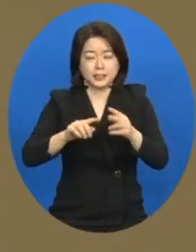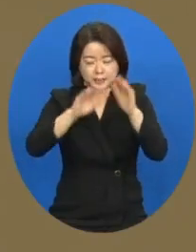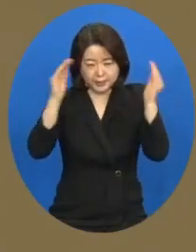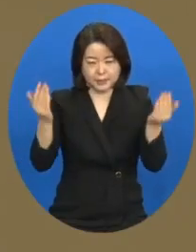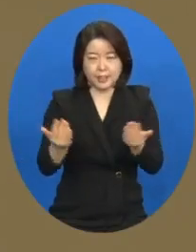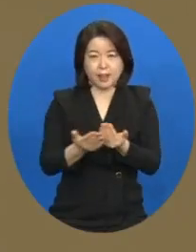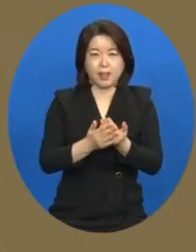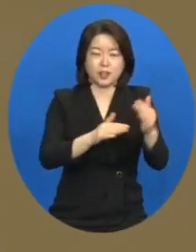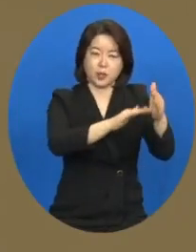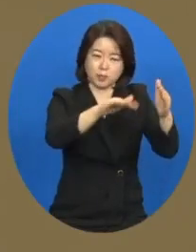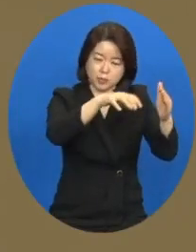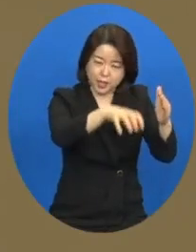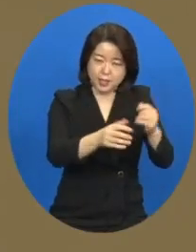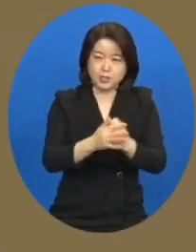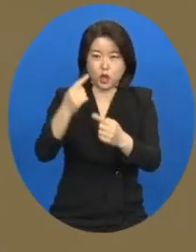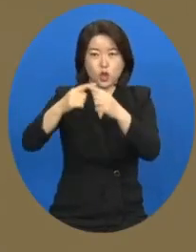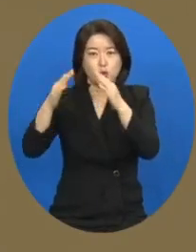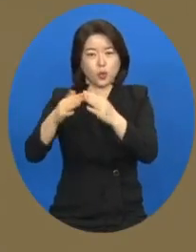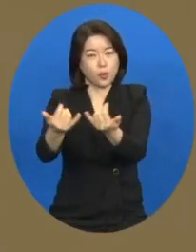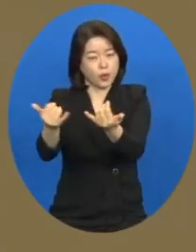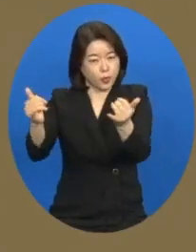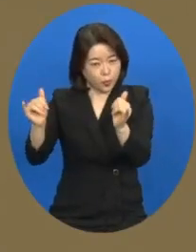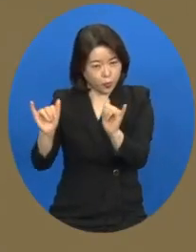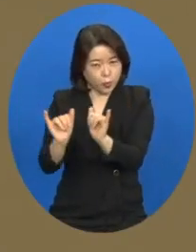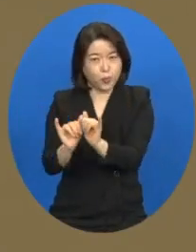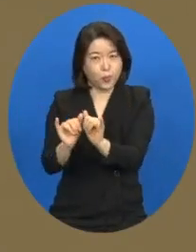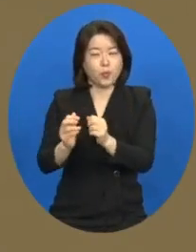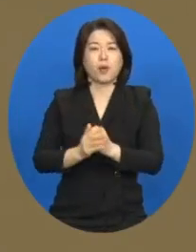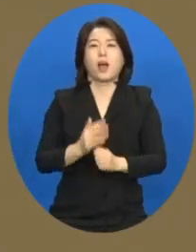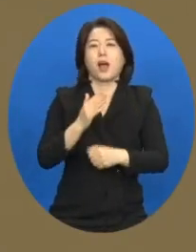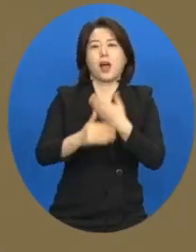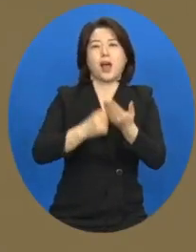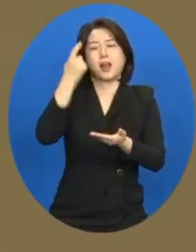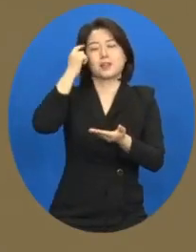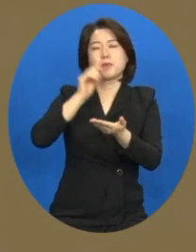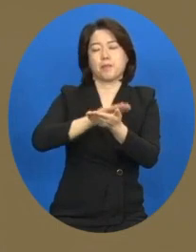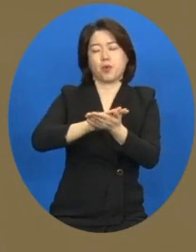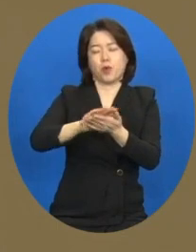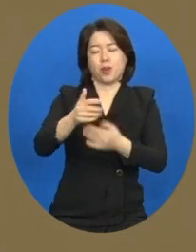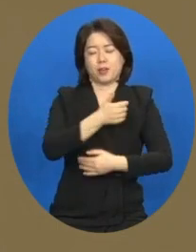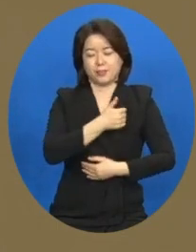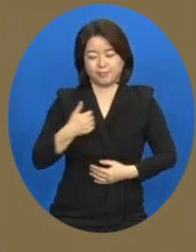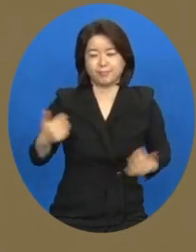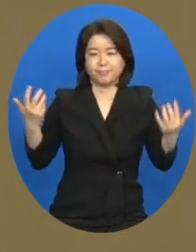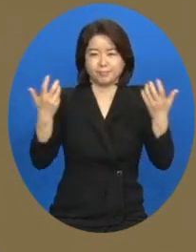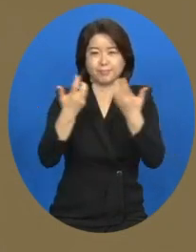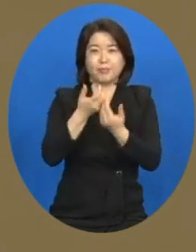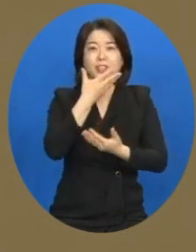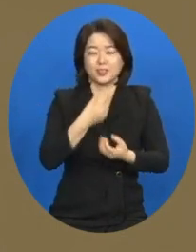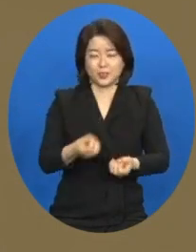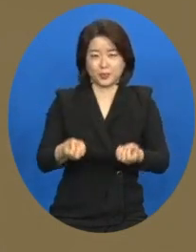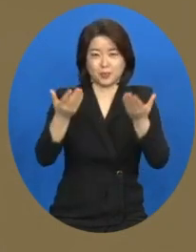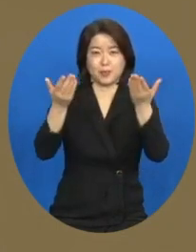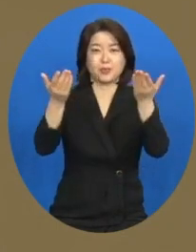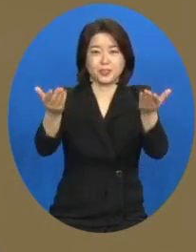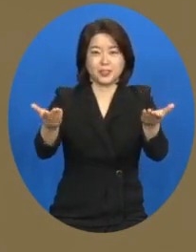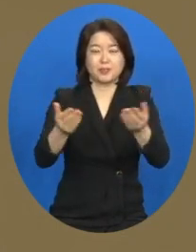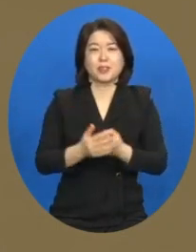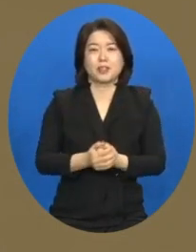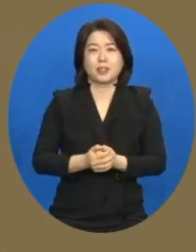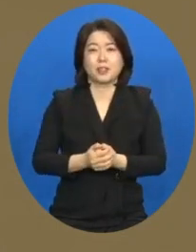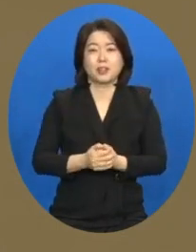여러분의 가정과 우리 교회 공동체에 하나님의 평화가 충만하시기를 축복합니다.